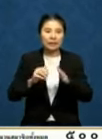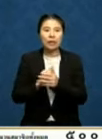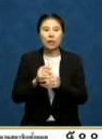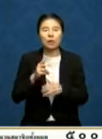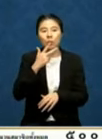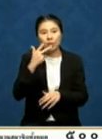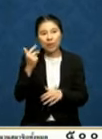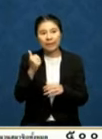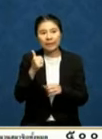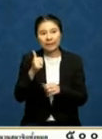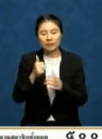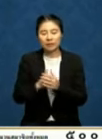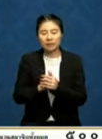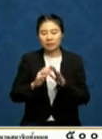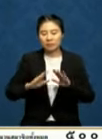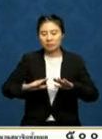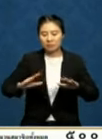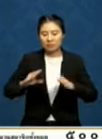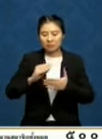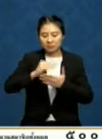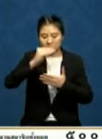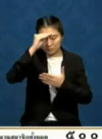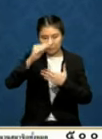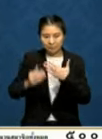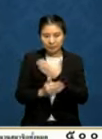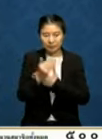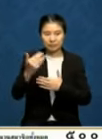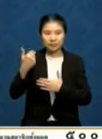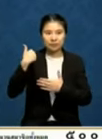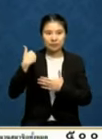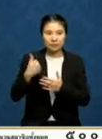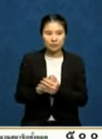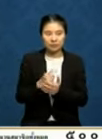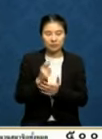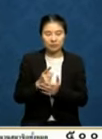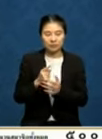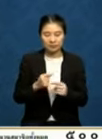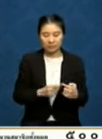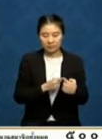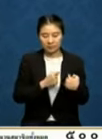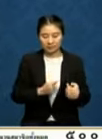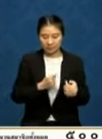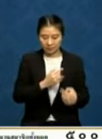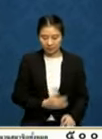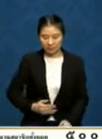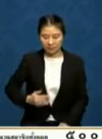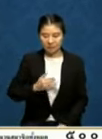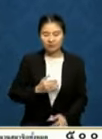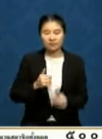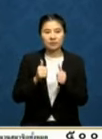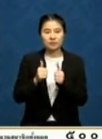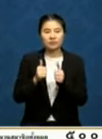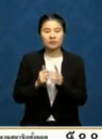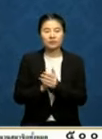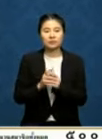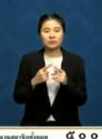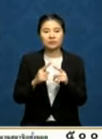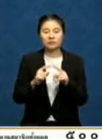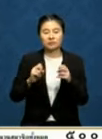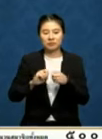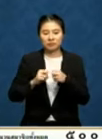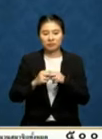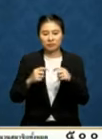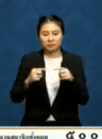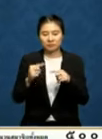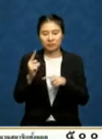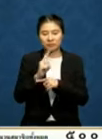กลุ่มวัยเรียนค่ะเป็นกลุ่มที่เสี่ยงสูงสุดซึ่งเป็นวัยที่ควรจะมีจิตและสุขภาพที่ดีแต่มันเกิดอะไรขึ้นคะเด็กที่